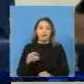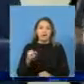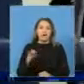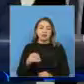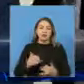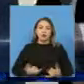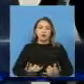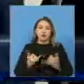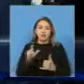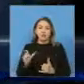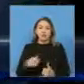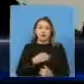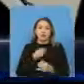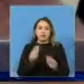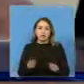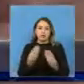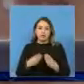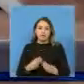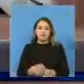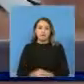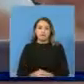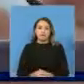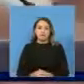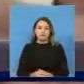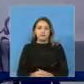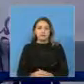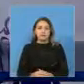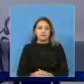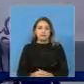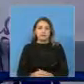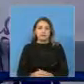ауданының құрметті азаматы атағы берілді. Мархабат Өрбек, Ғалымжан Орынов, Ақтөбе телеарнасы.